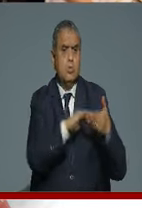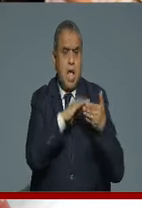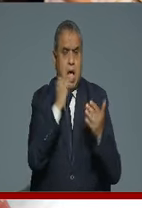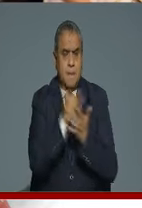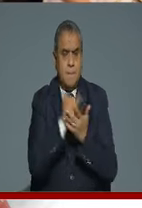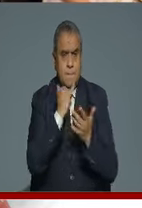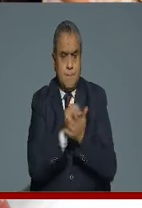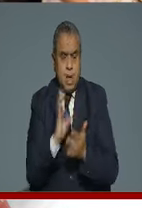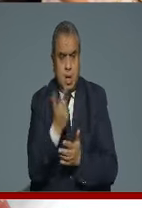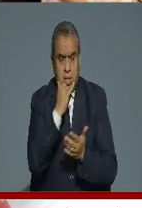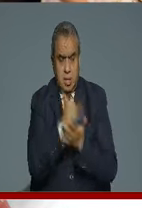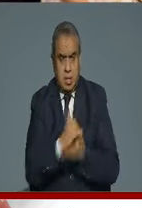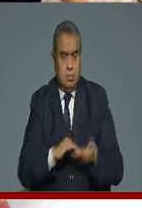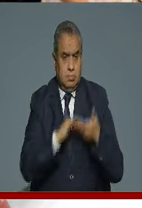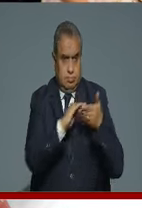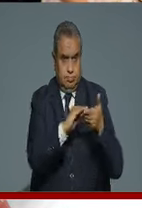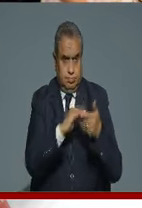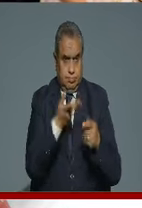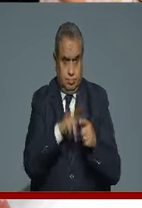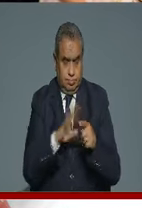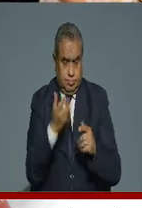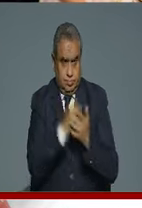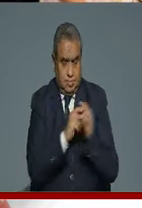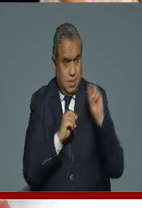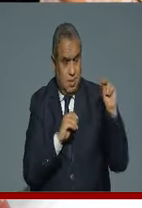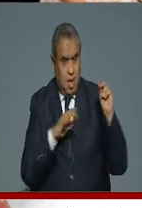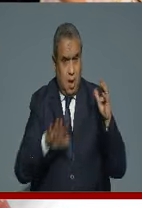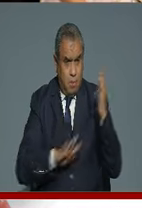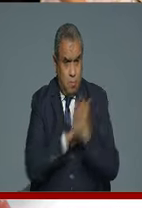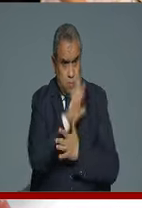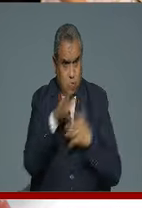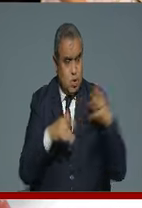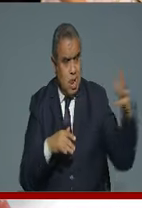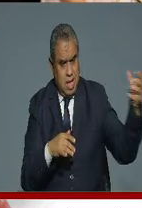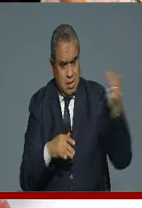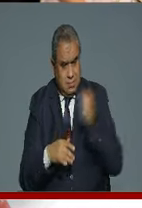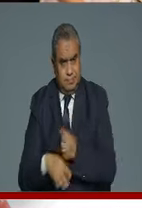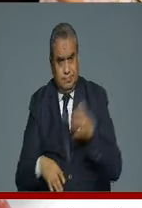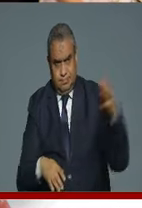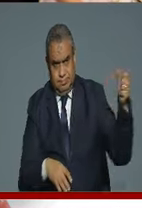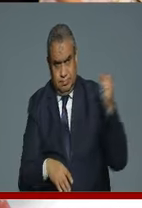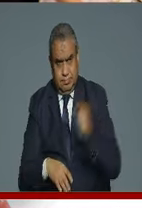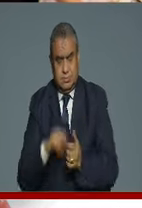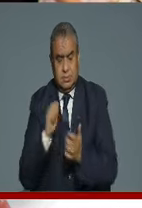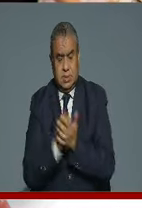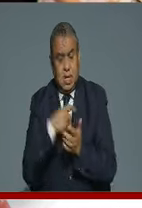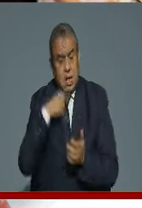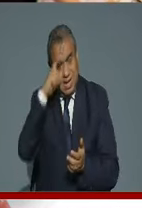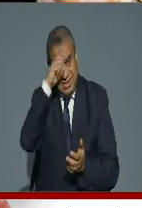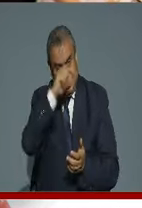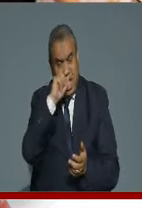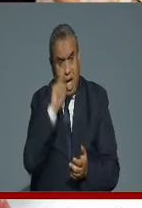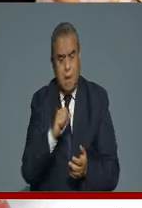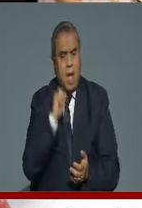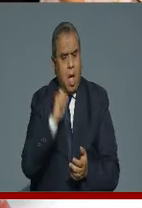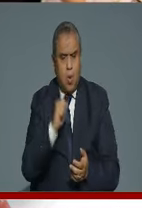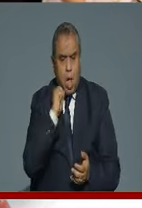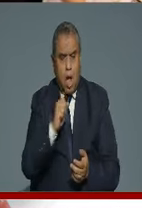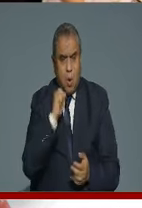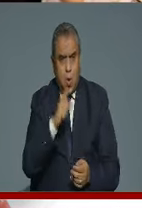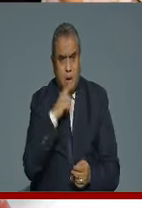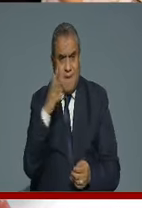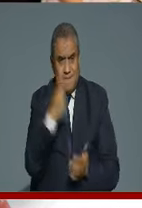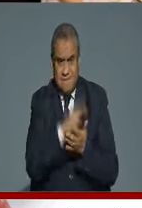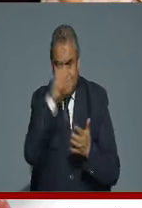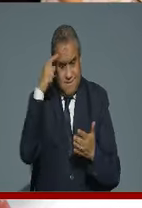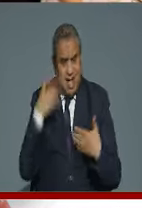وأيضا لإغاثة المطلوب إغاثتهم. لكن المواضيع مش سهلة زي ما إحنا متصورين، وإن يعتقد